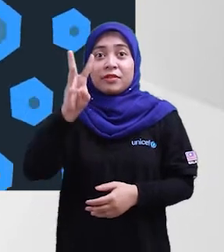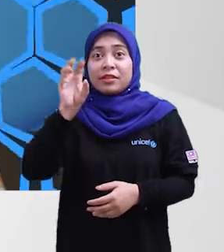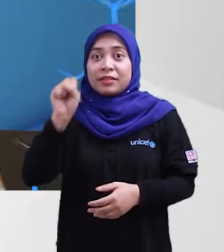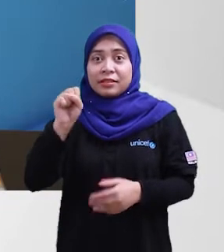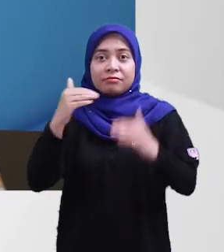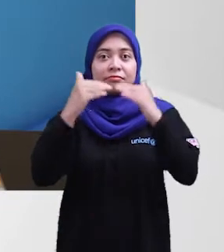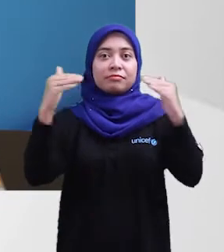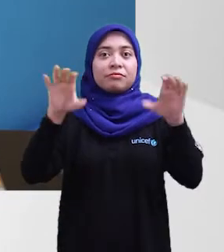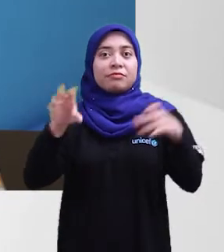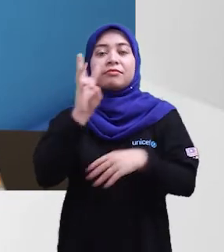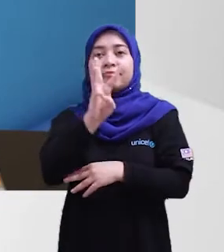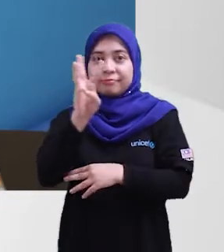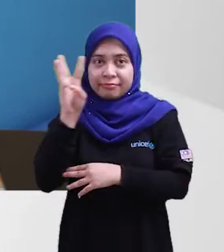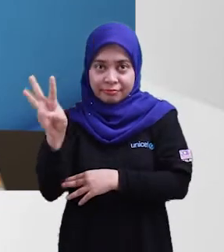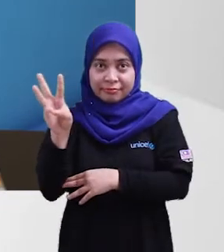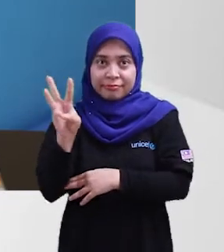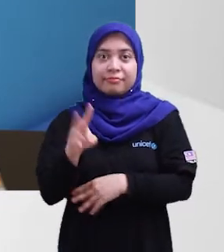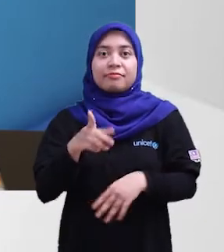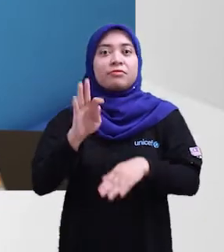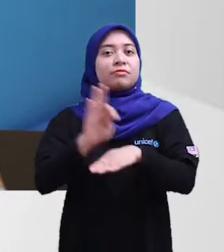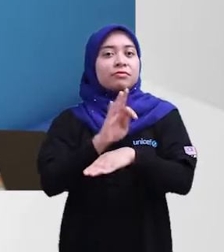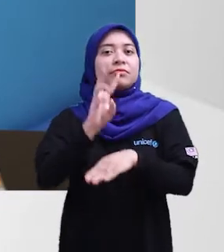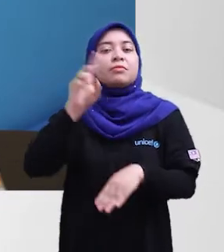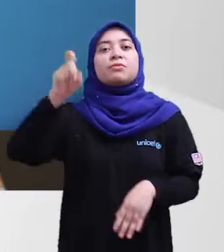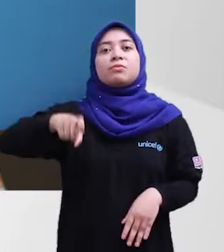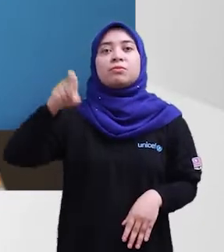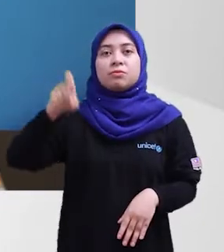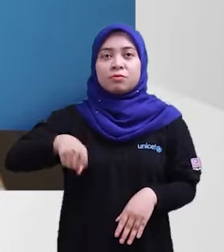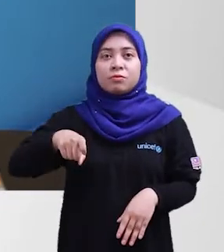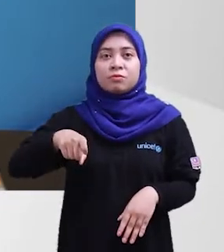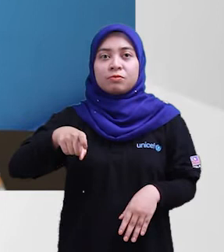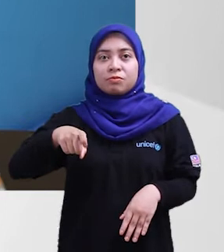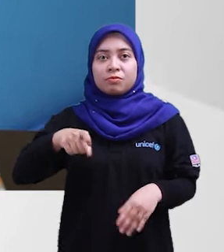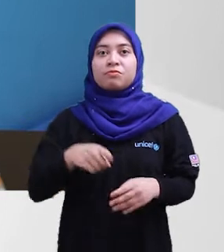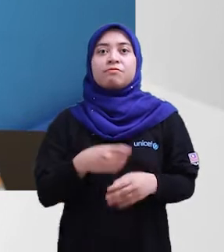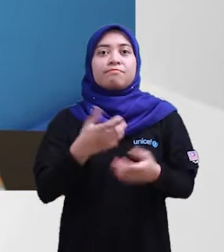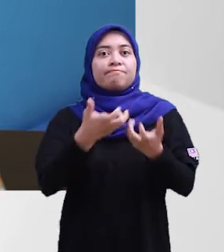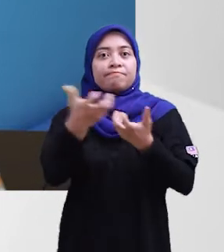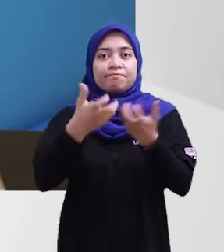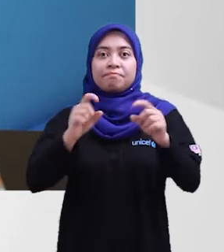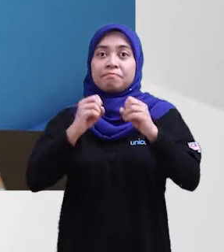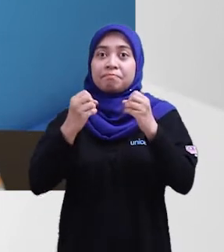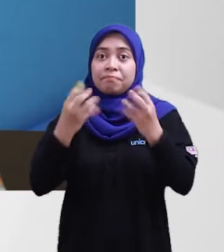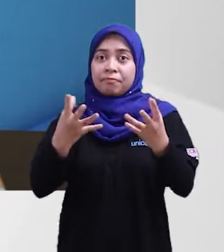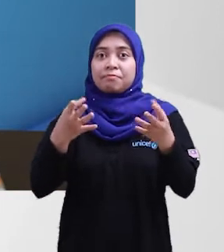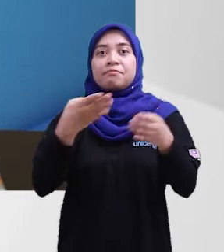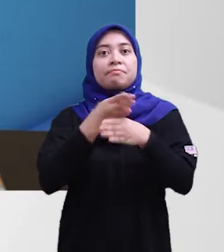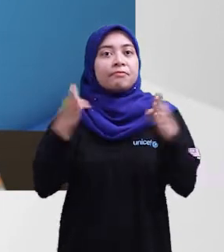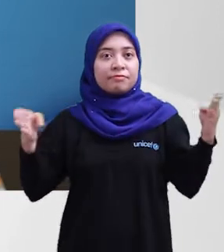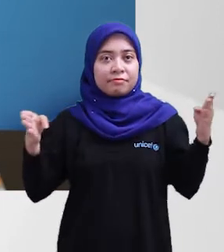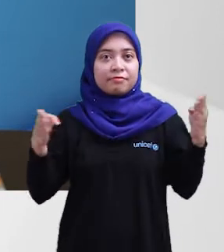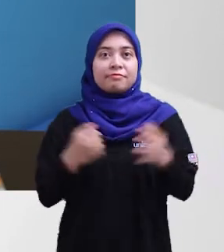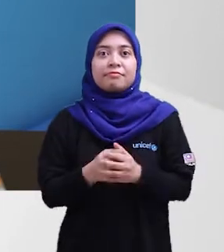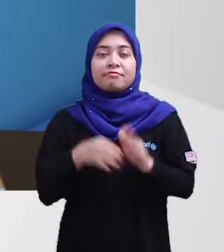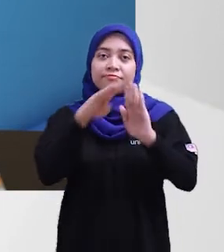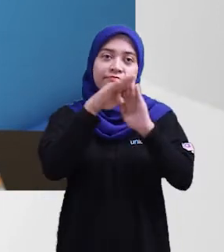Web standards, iaitu standard penghasilan laman web, menyatakan fungsi laman web perlu dibahagikan kepada beberapa